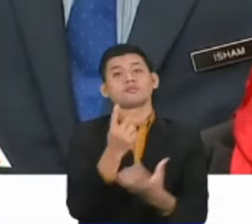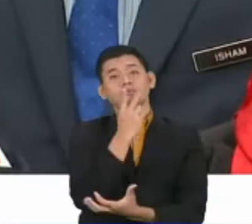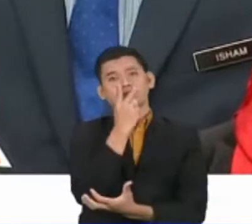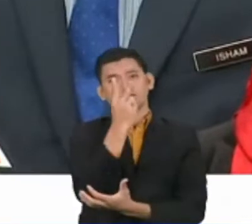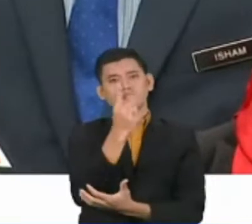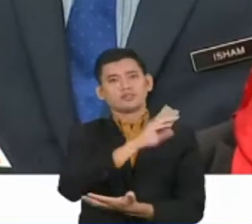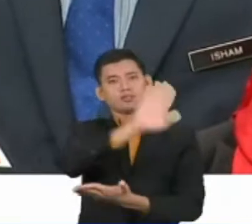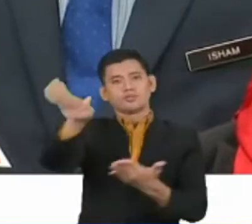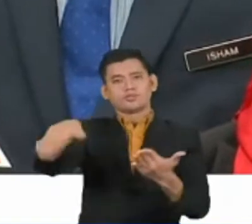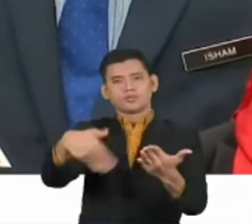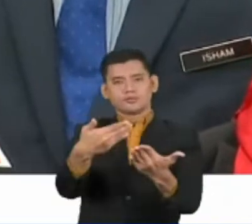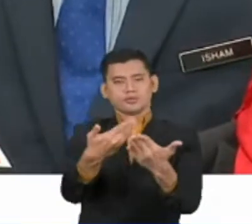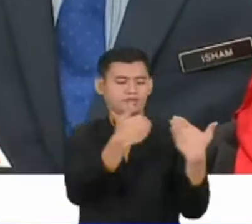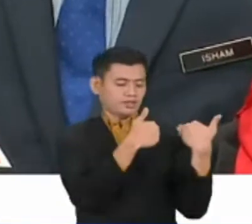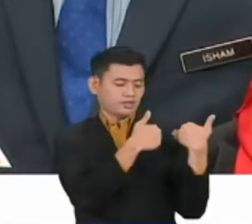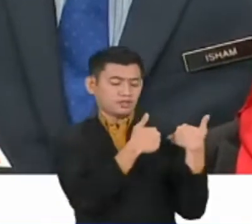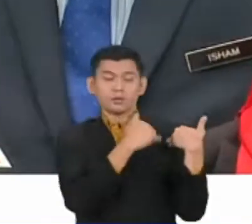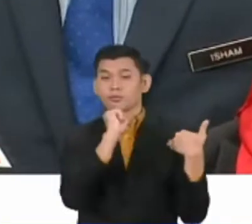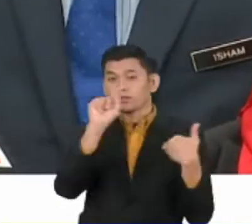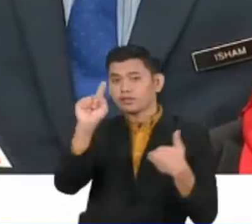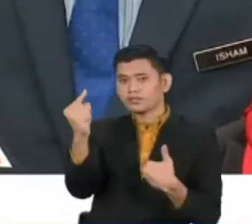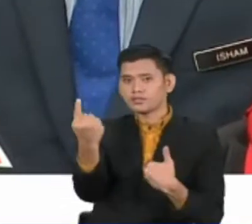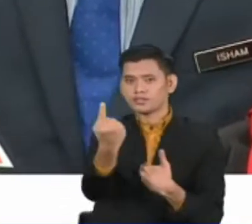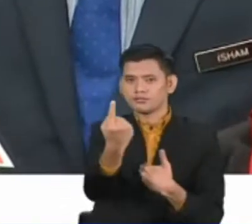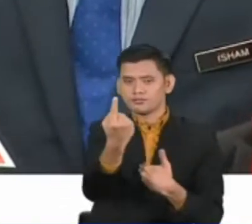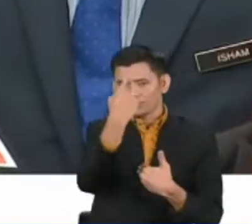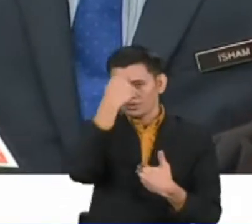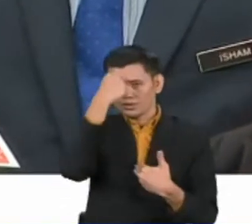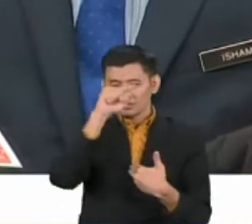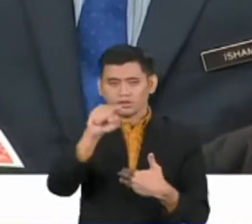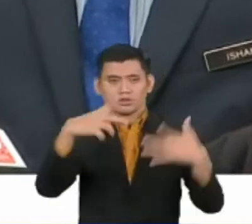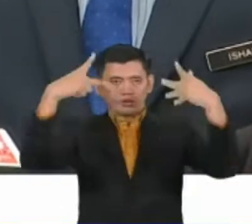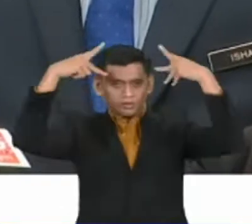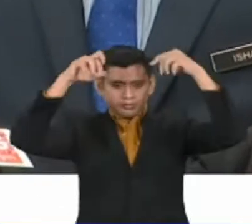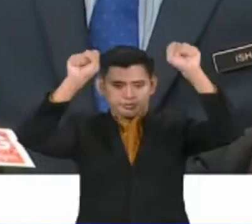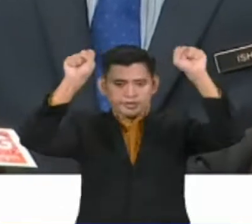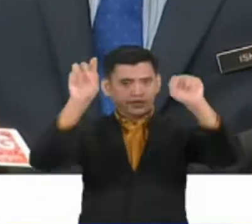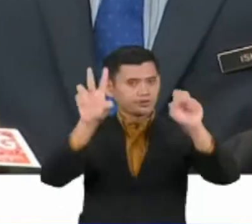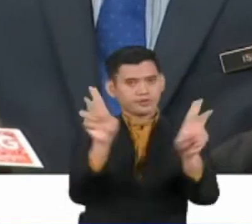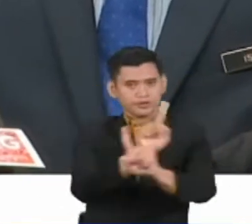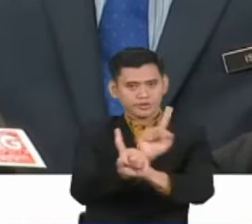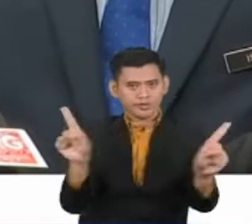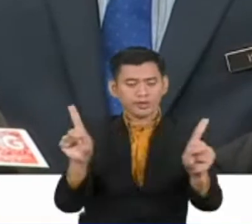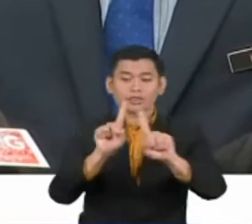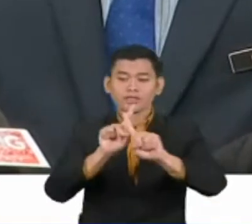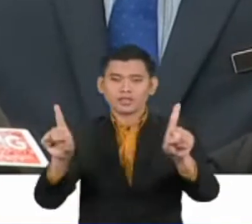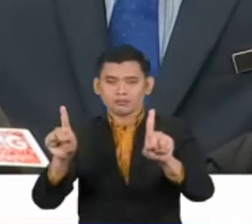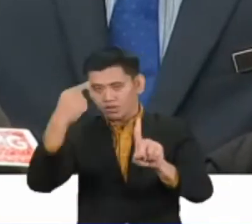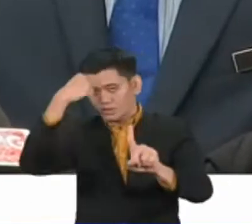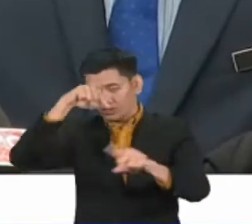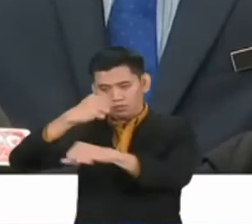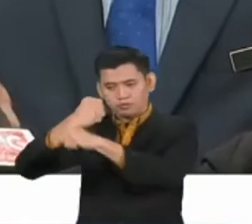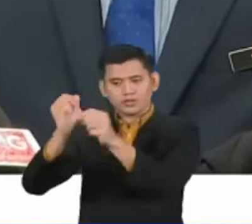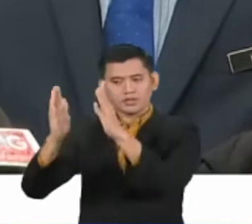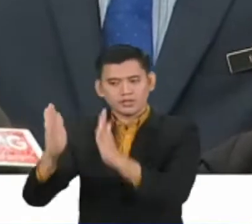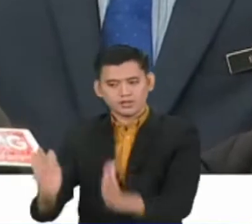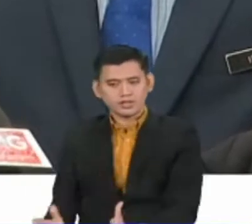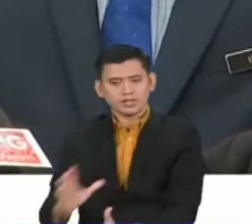segala tanggungjawab itu bukan hanya terhadap majikan tetapi juga pekerja dan